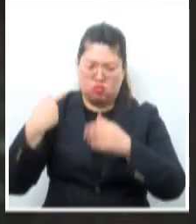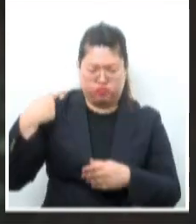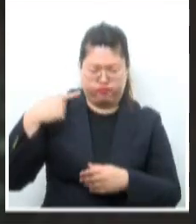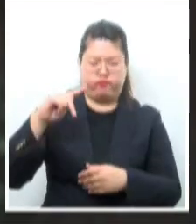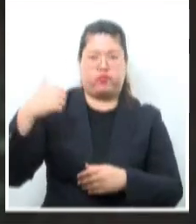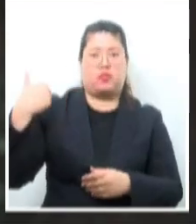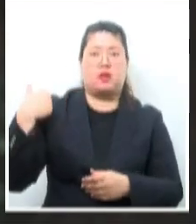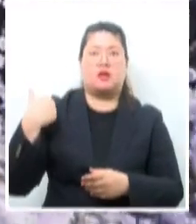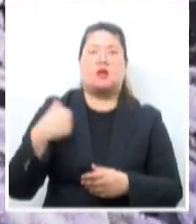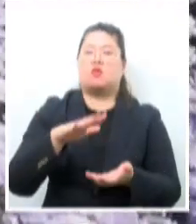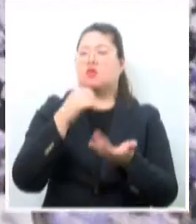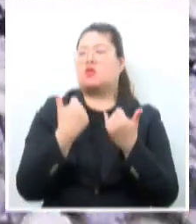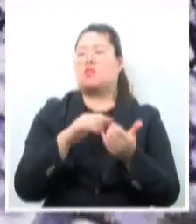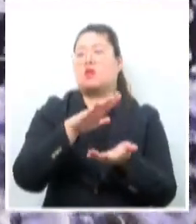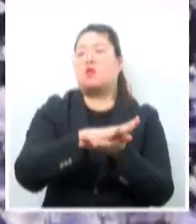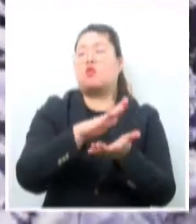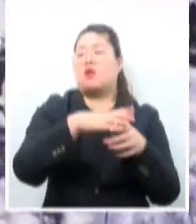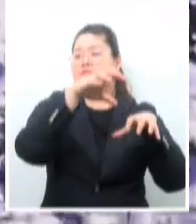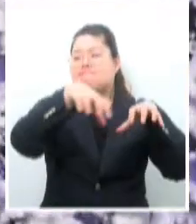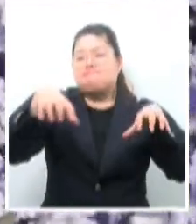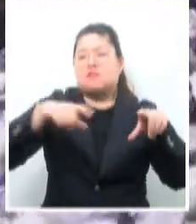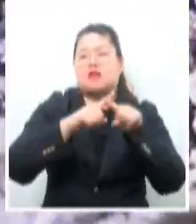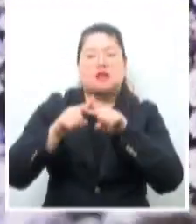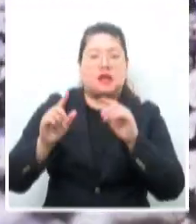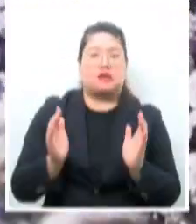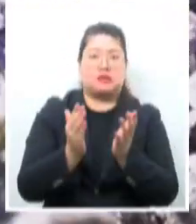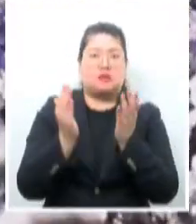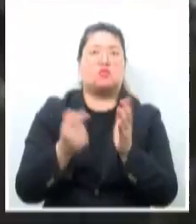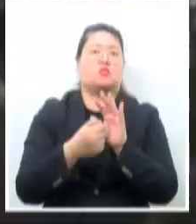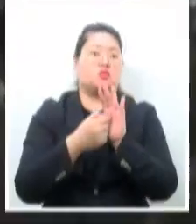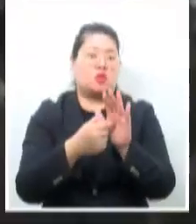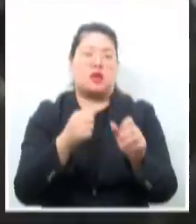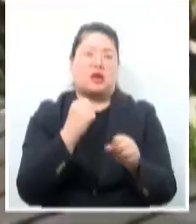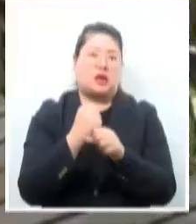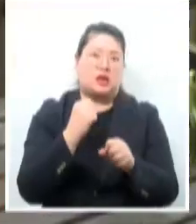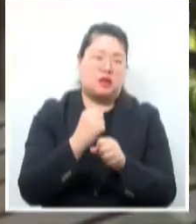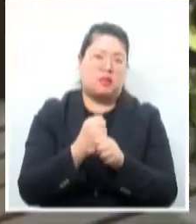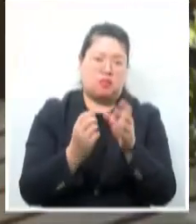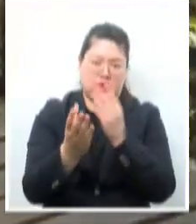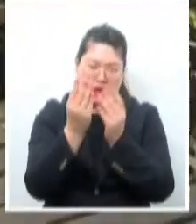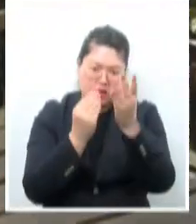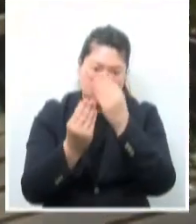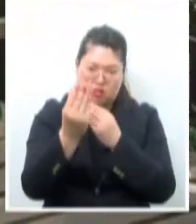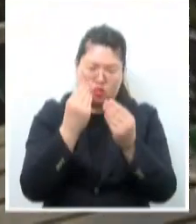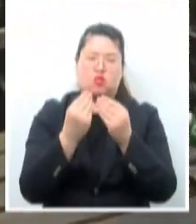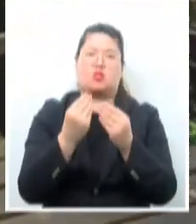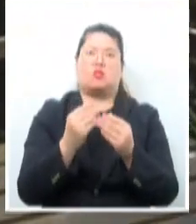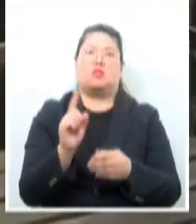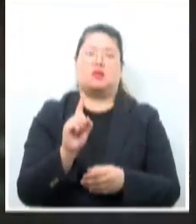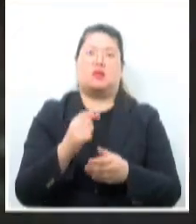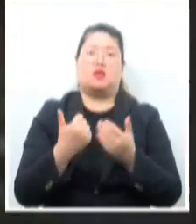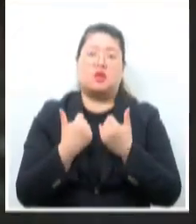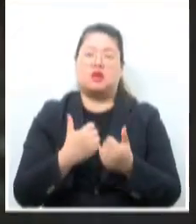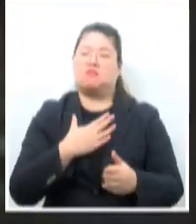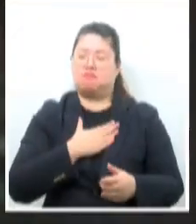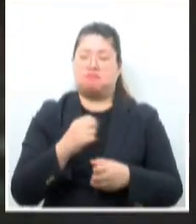งวันนี้มีหลายๆโรงเรียนนะได้ร่วมกันขับเคลื่อนแล้วก็มีโรงเรียนที่เป็นต้นแบบในการขับเคลื่อนนวัตกรรมได้เรียนรู้ไปด้วยกันซึ่งต้องบอกว่าวันนี้เราพยาย